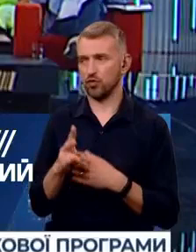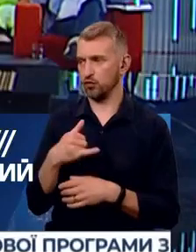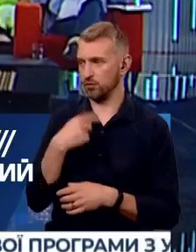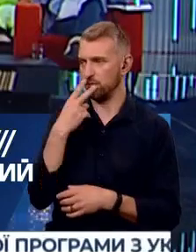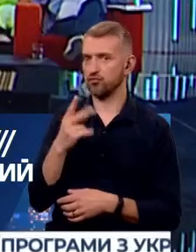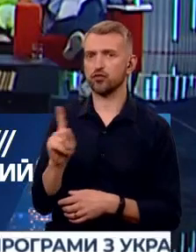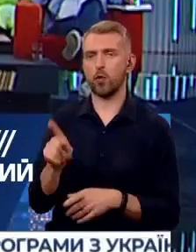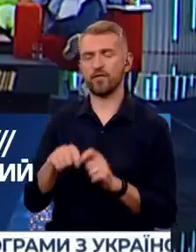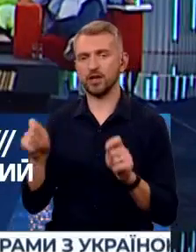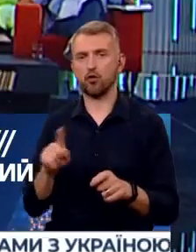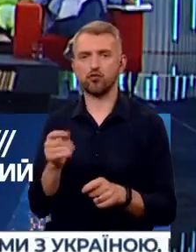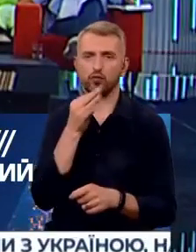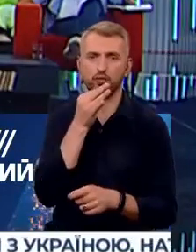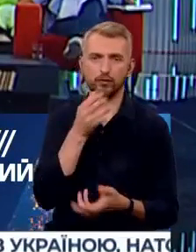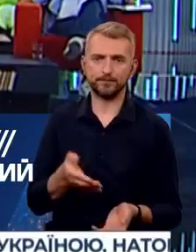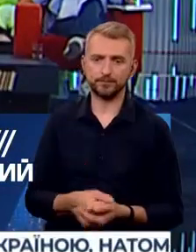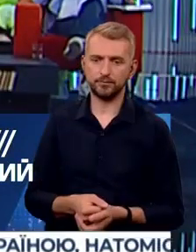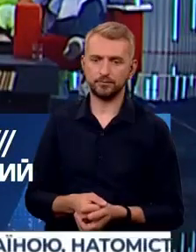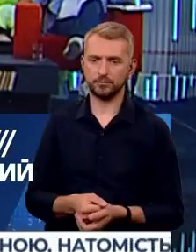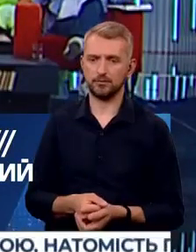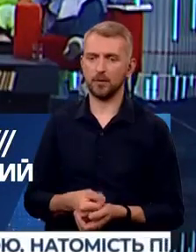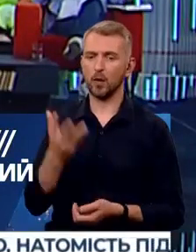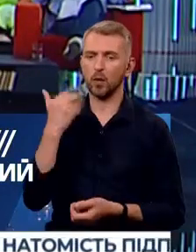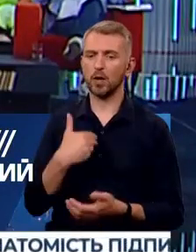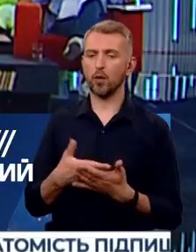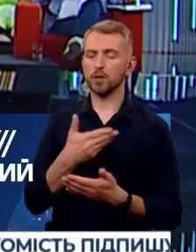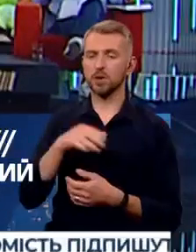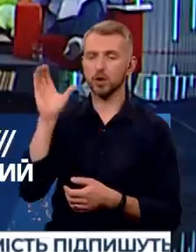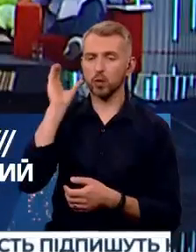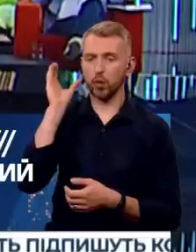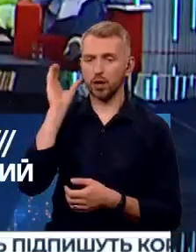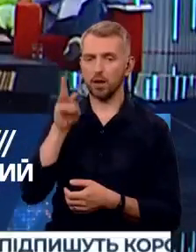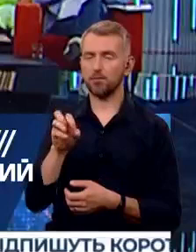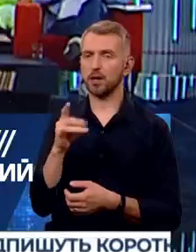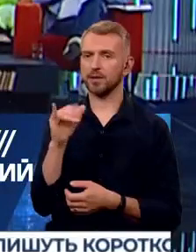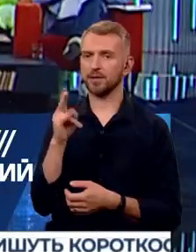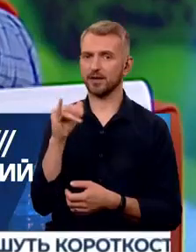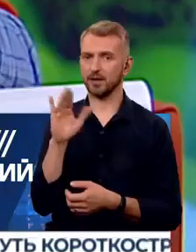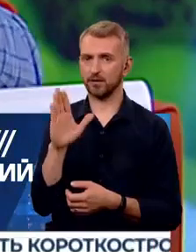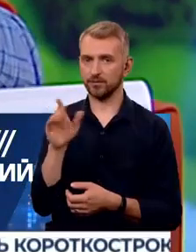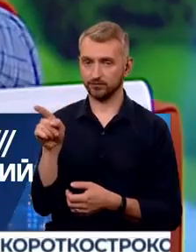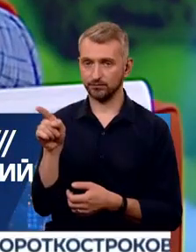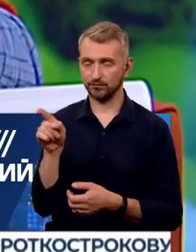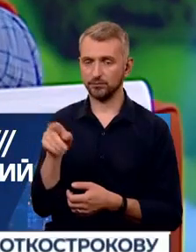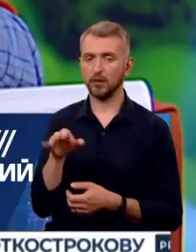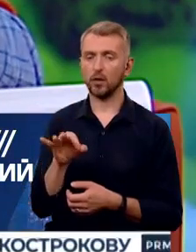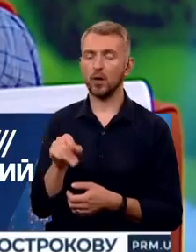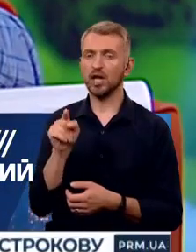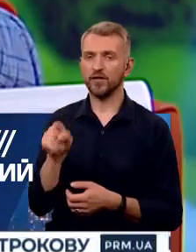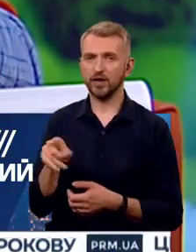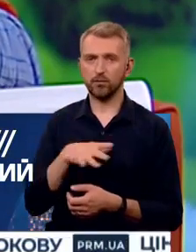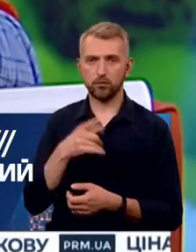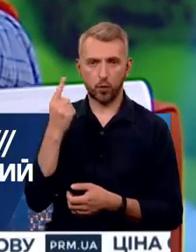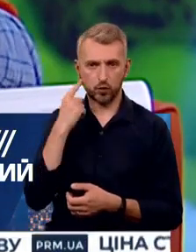бачимо, щось відкрилось, щось не відкрилось. Коли от ми слухали Марцінкева, то ви